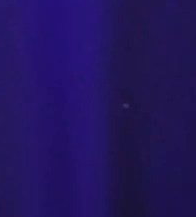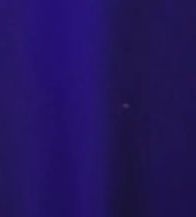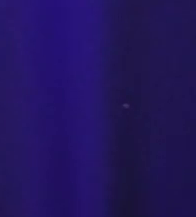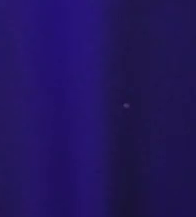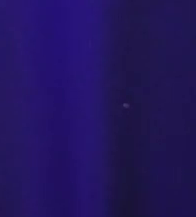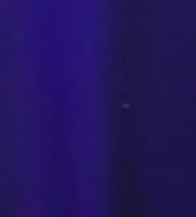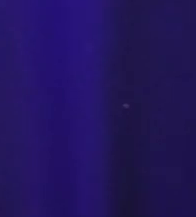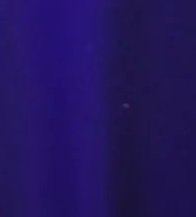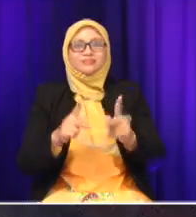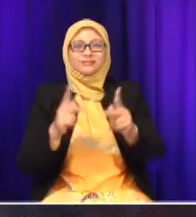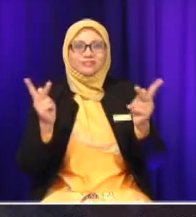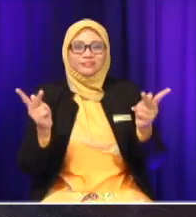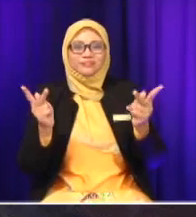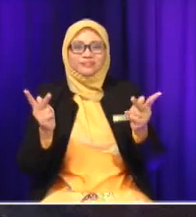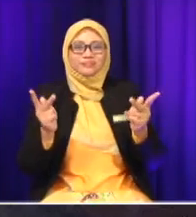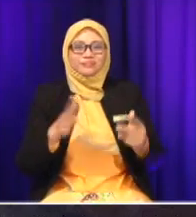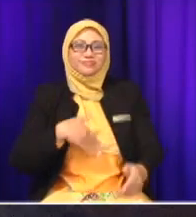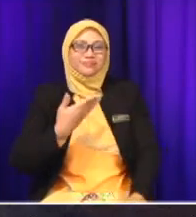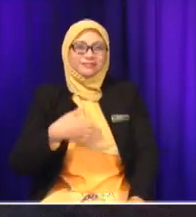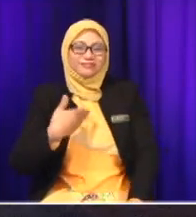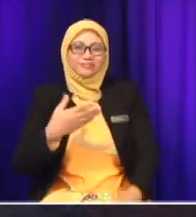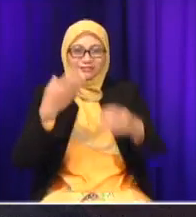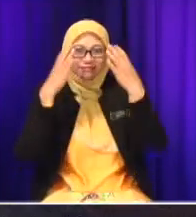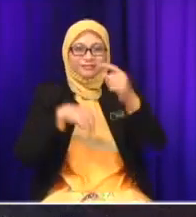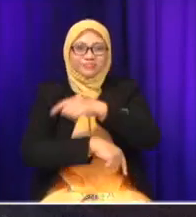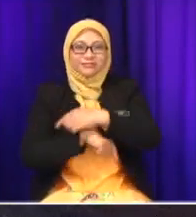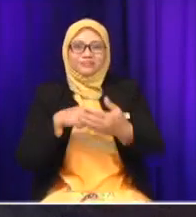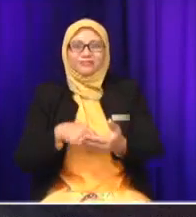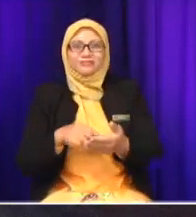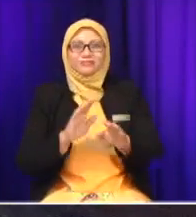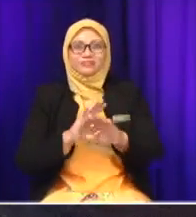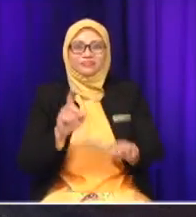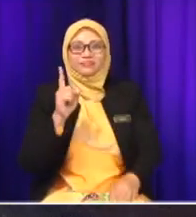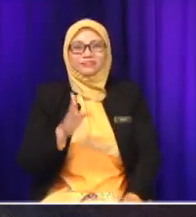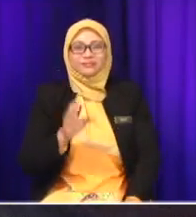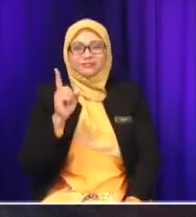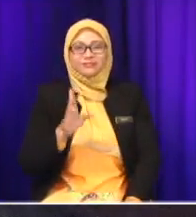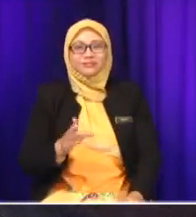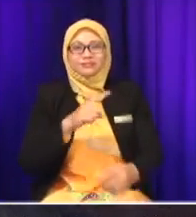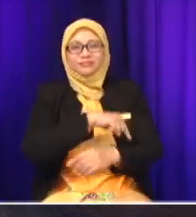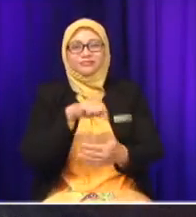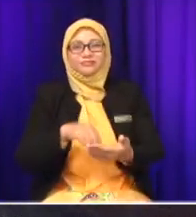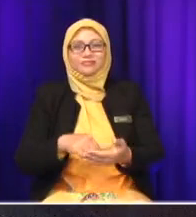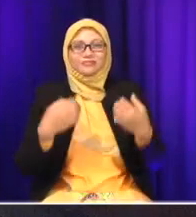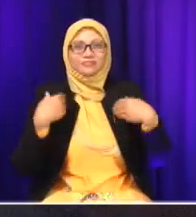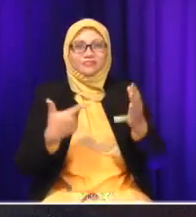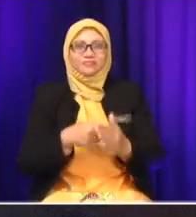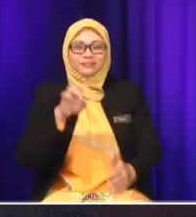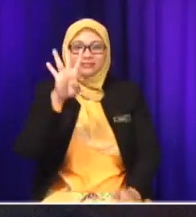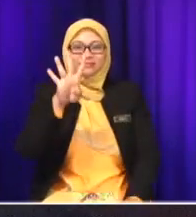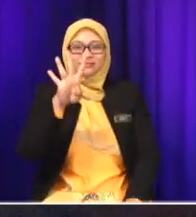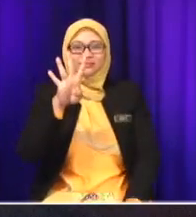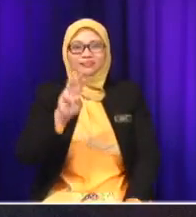baik sihat ah ceria Cikgu hari in baik baik Cikgu rasanya saya tak seorang-seorang hari in Cikgu bersama-sama dengan empat lagi kawan saya Cikgu ya